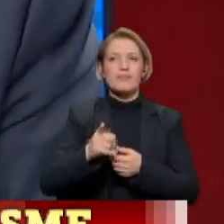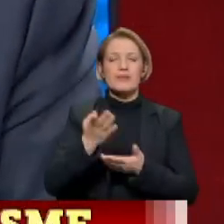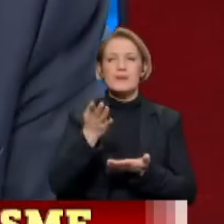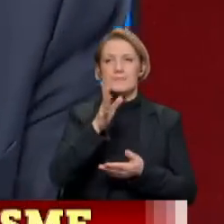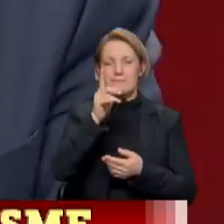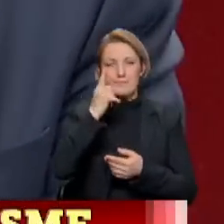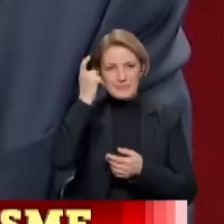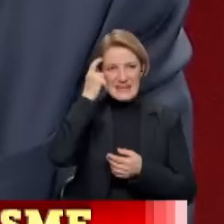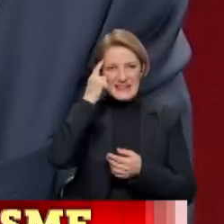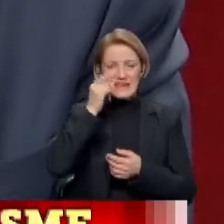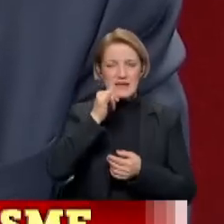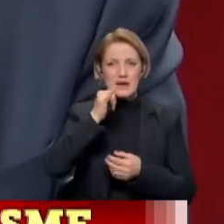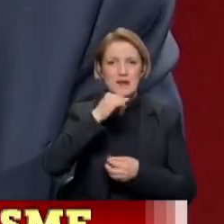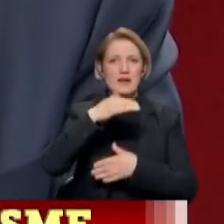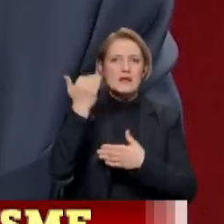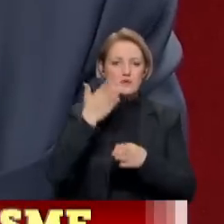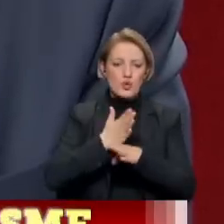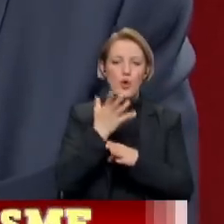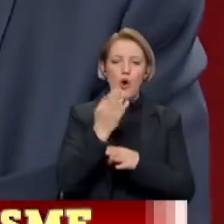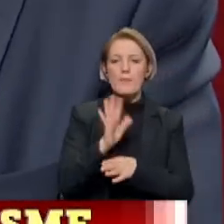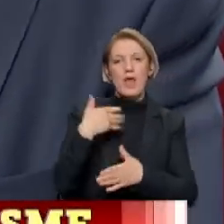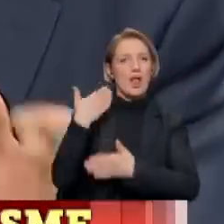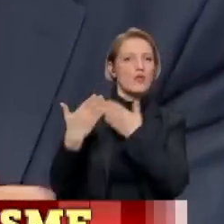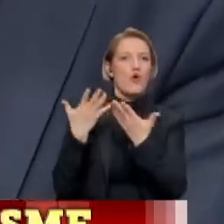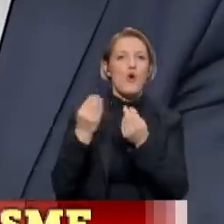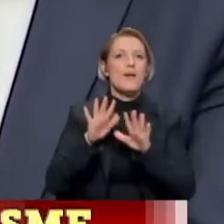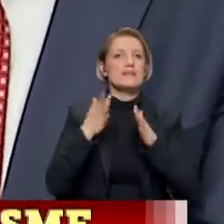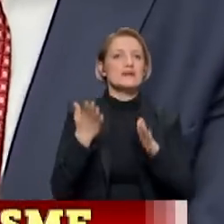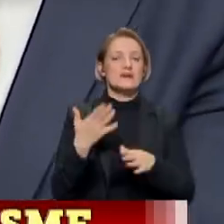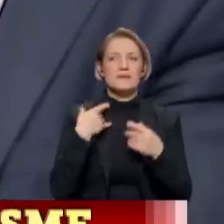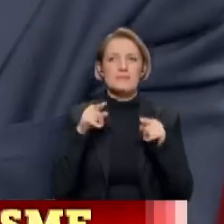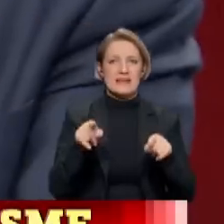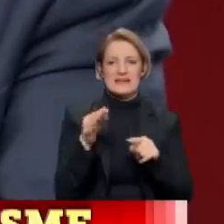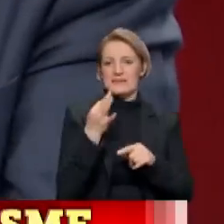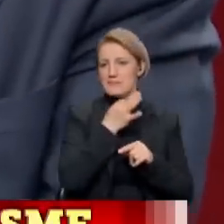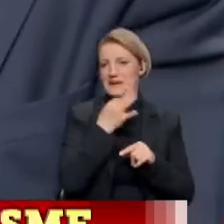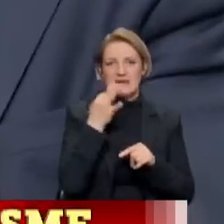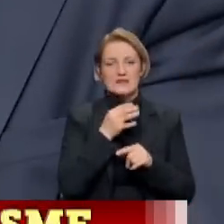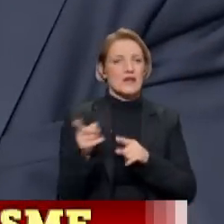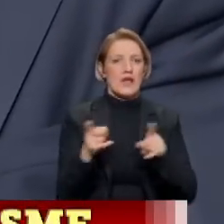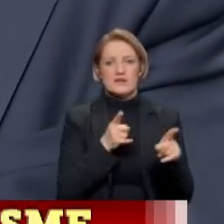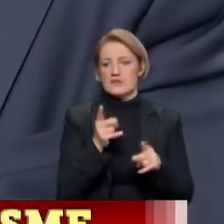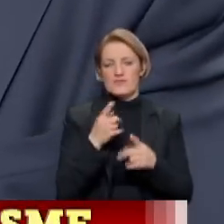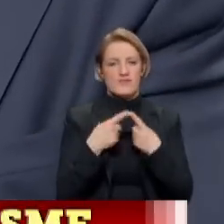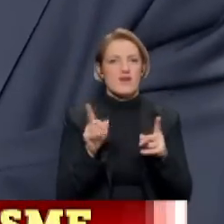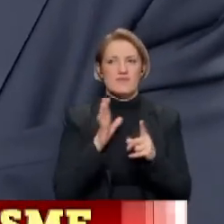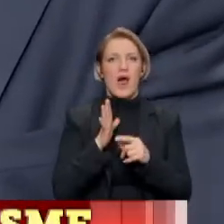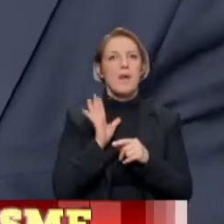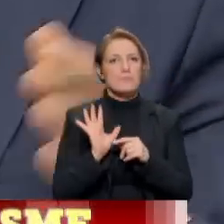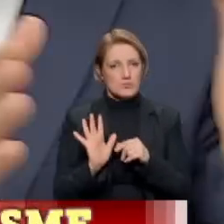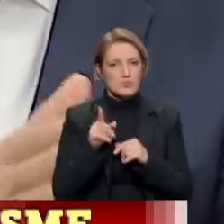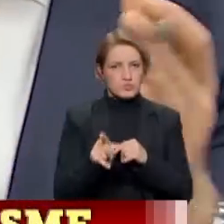dezenformasyon, bilgi kirliliğine de maruz bırakıyor olabilirler. Yani ben ikisinin benzeştiği yanı tabii ki var. Ha bu